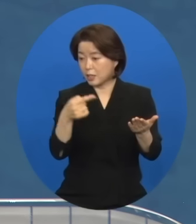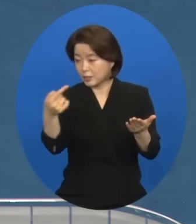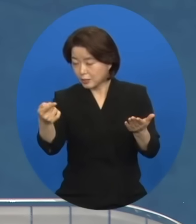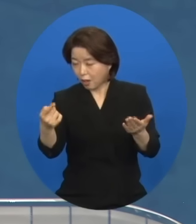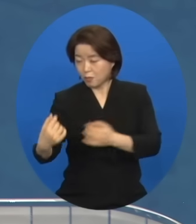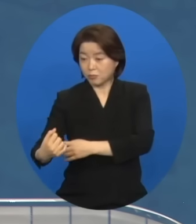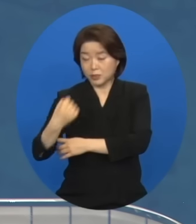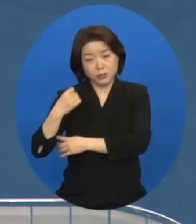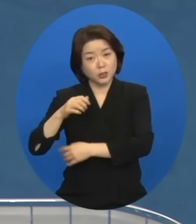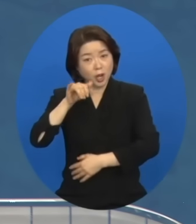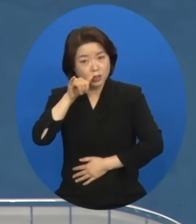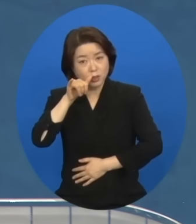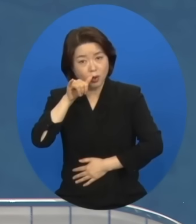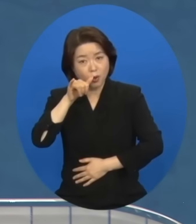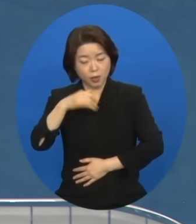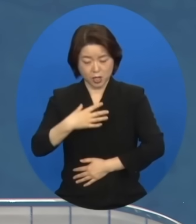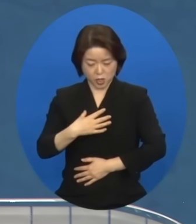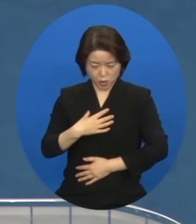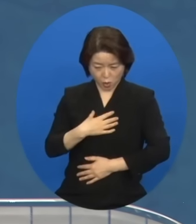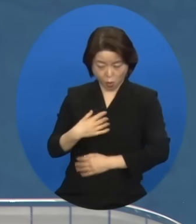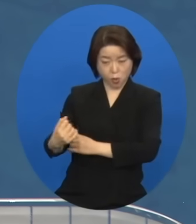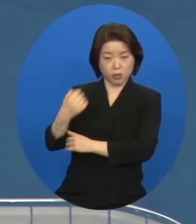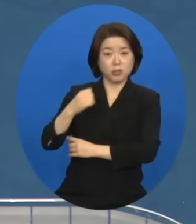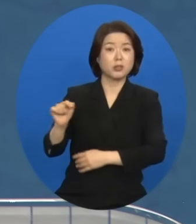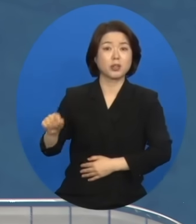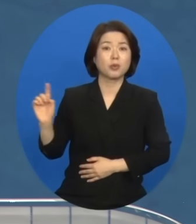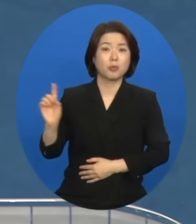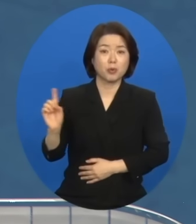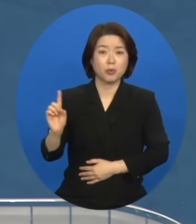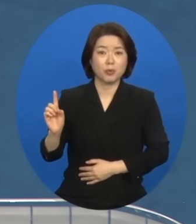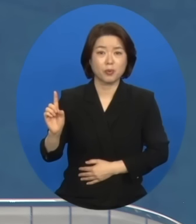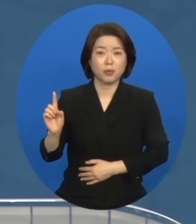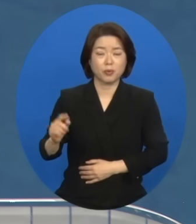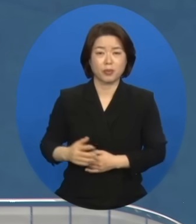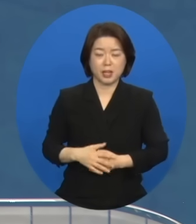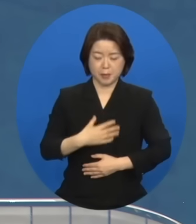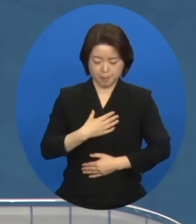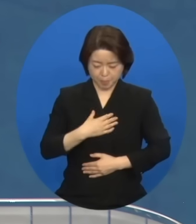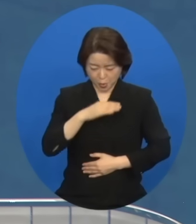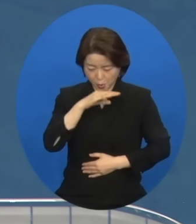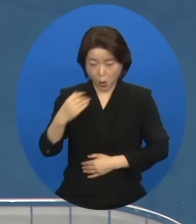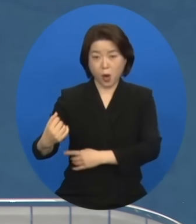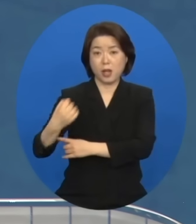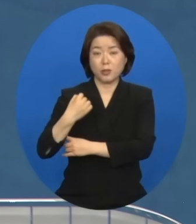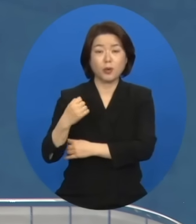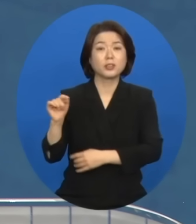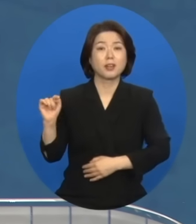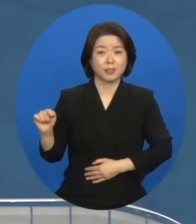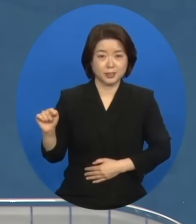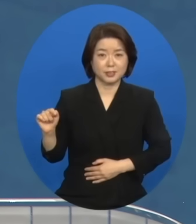거예요. 경건의 능력은 뭐죠? 경건의 능력은